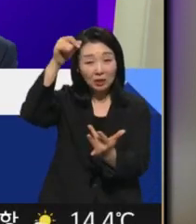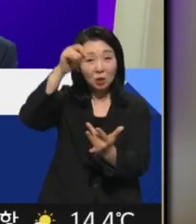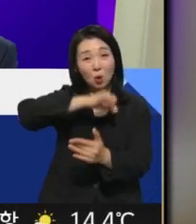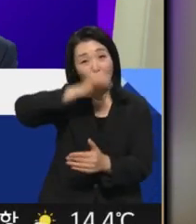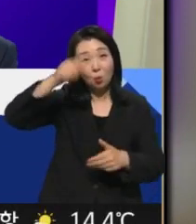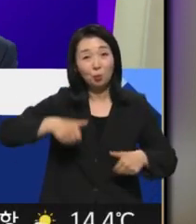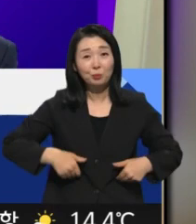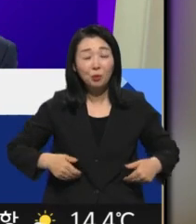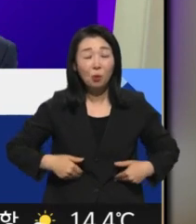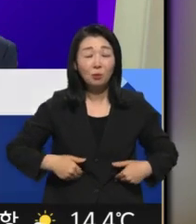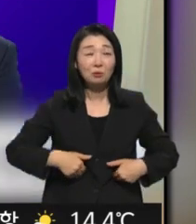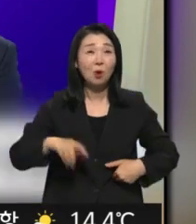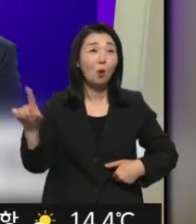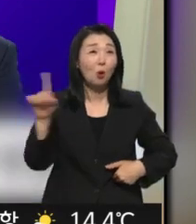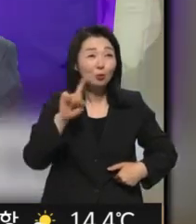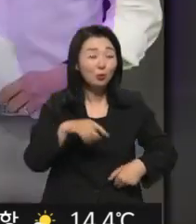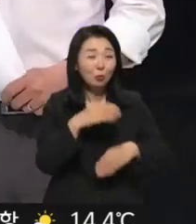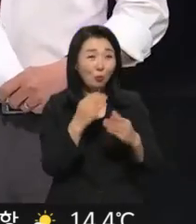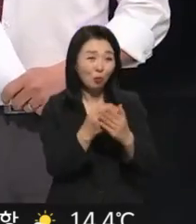무엇도 가능한 거예요.